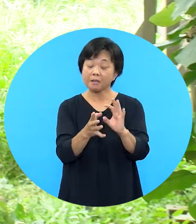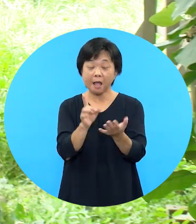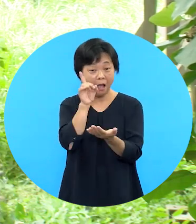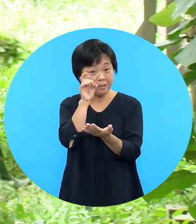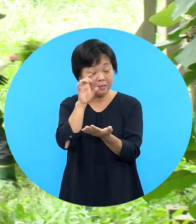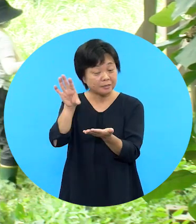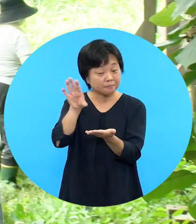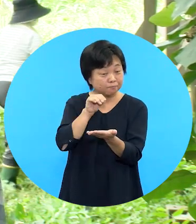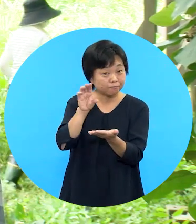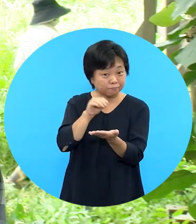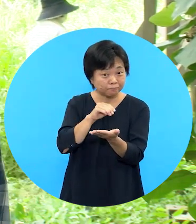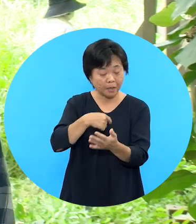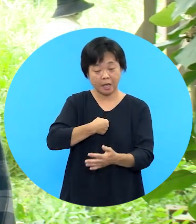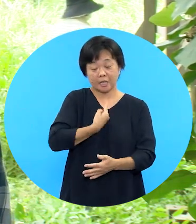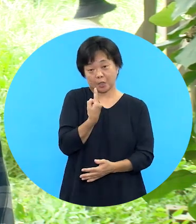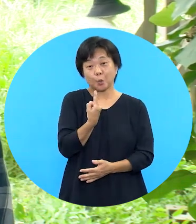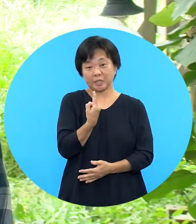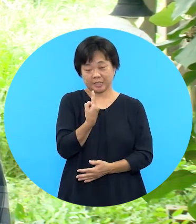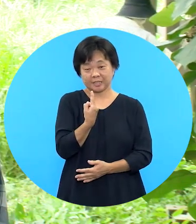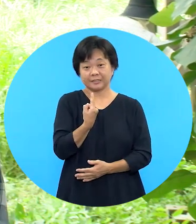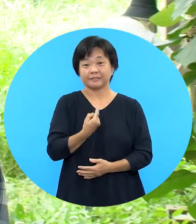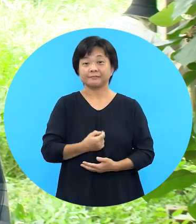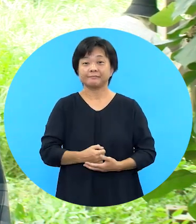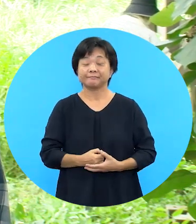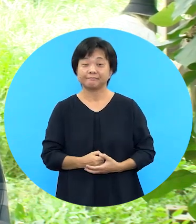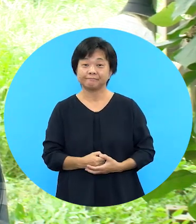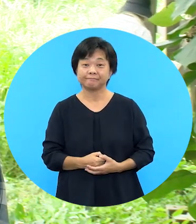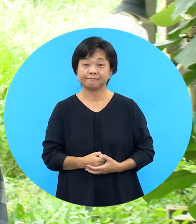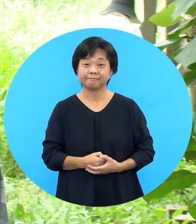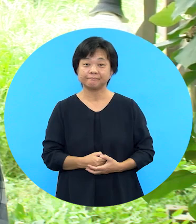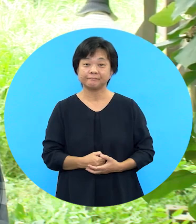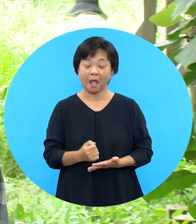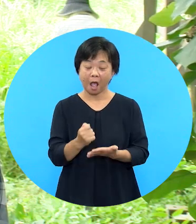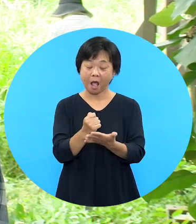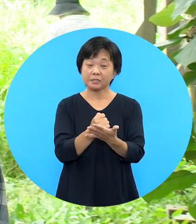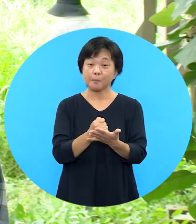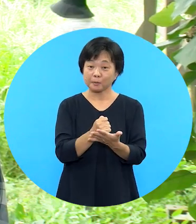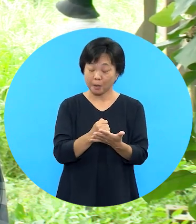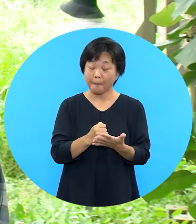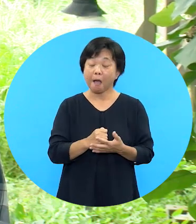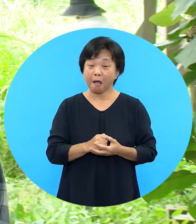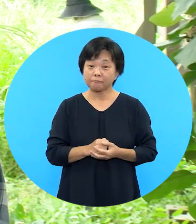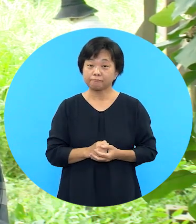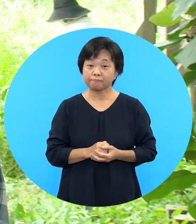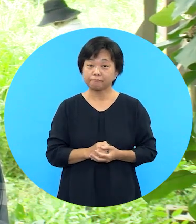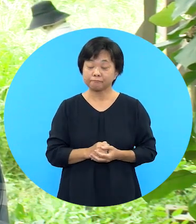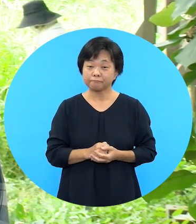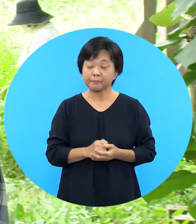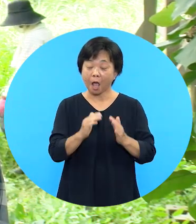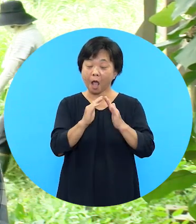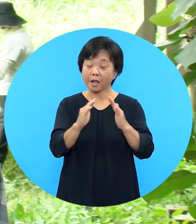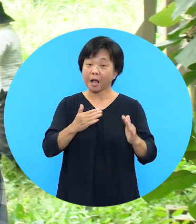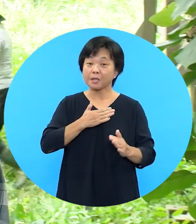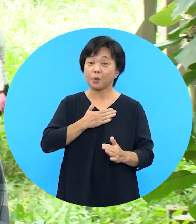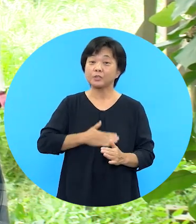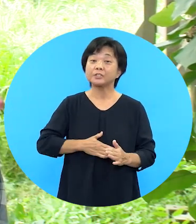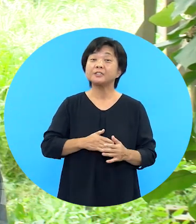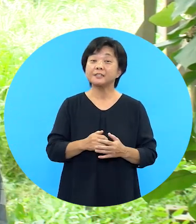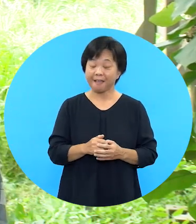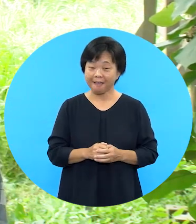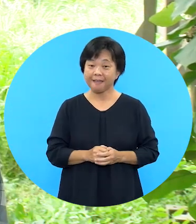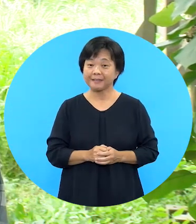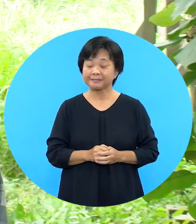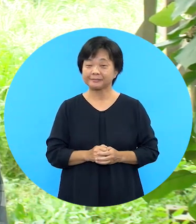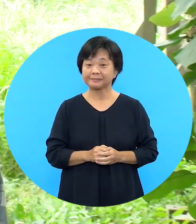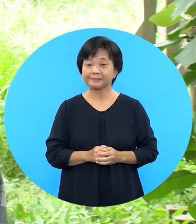撮影してたんです。で、一人でやってて、たまたまですけども会の人と一緒